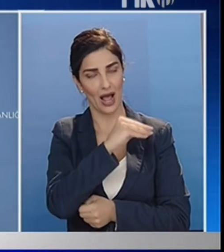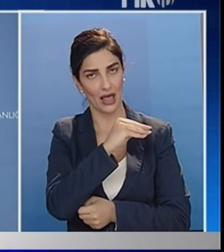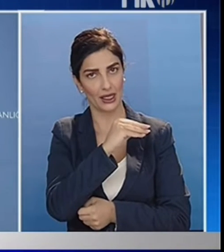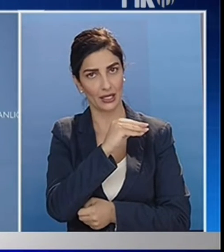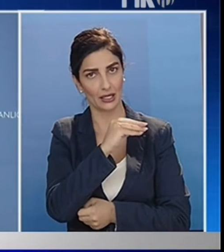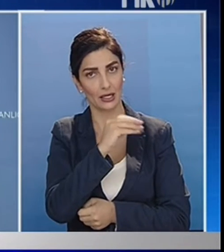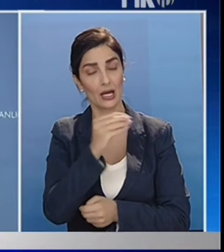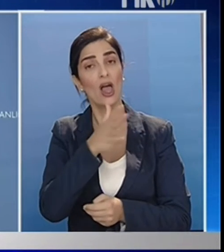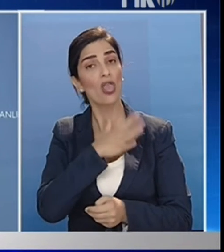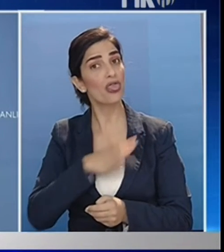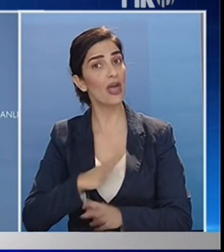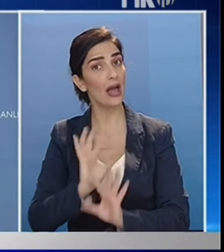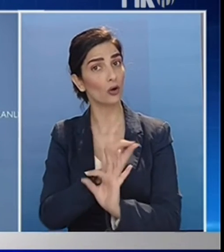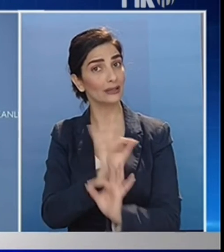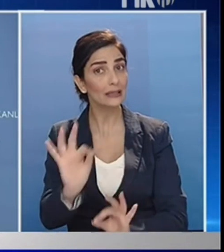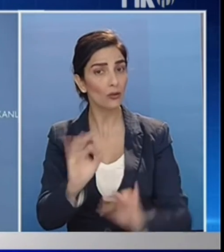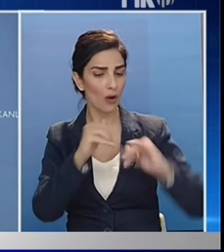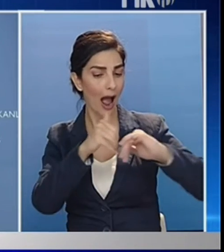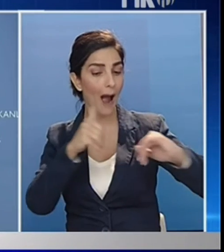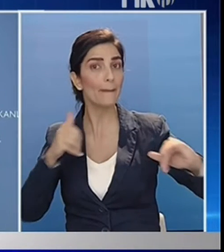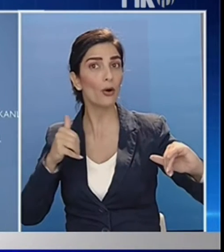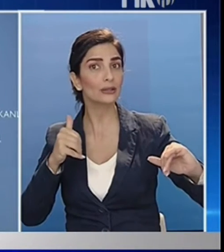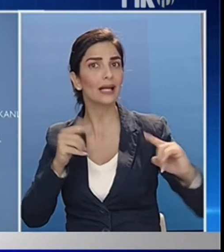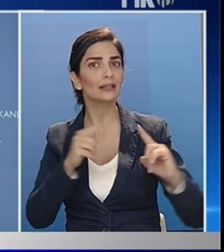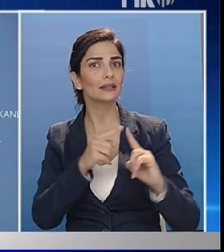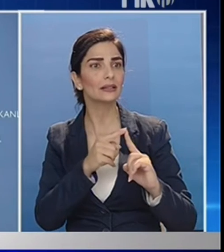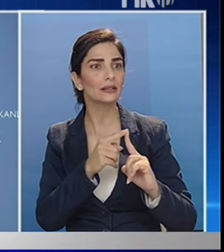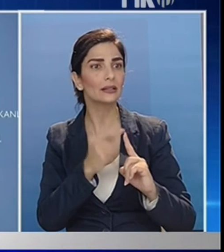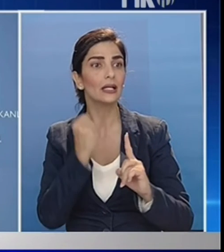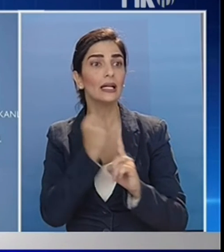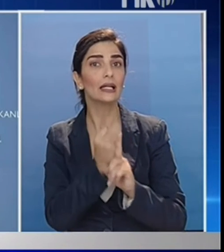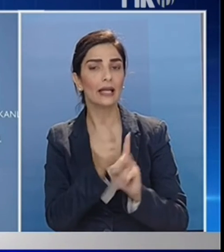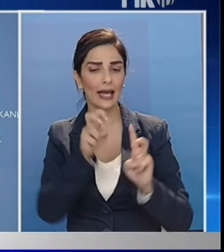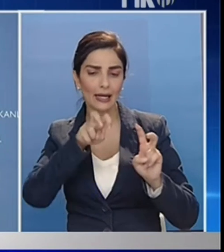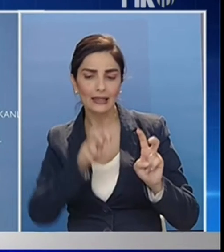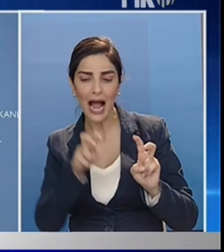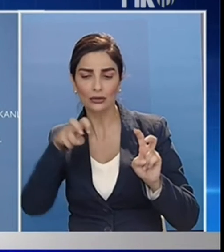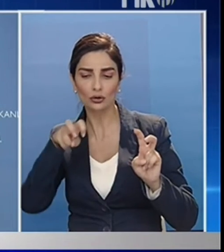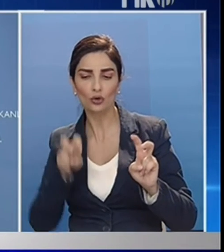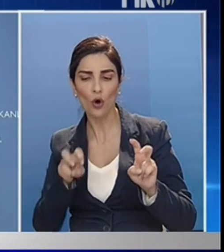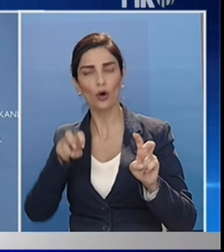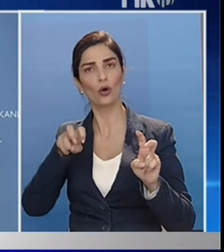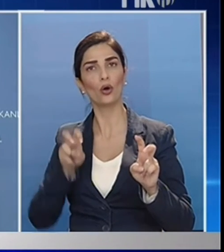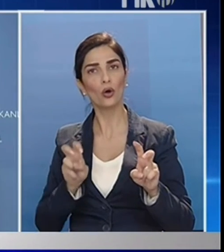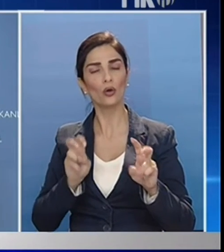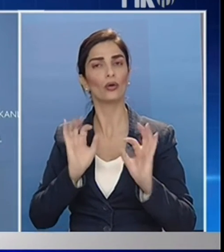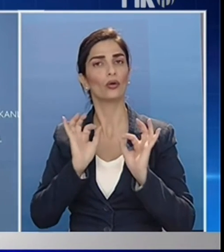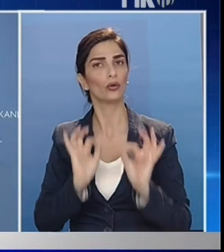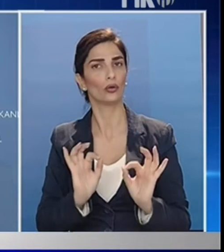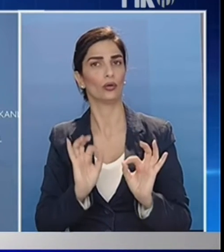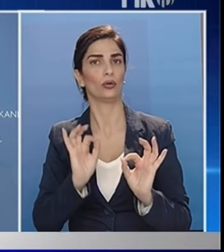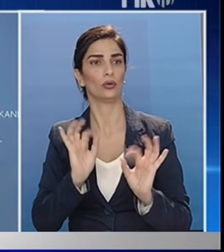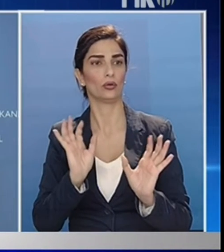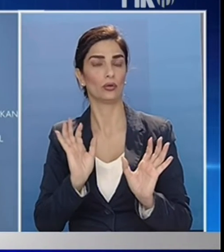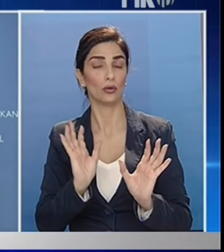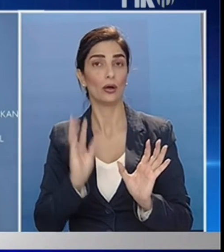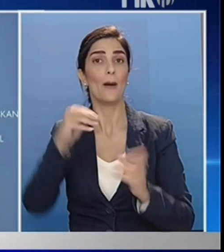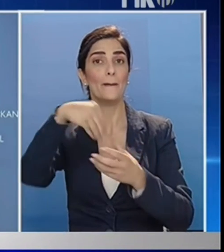διαρρυθμίσεις για να παρευρίσκονται καθήμενοι πιστοί. Θα γίνουν διαρρυθμίσεις για να παρευρίσκονται καθήμενοι πιστοί. Στο εσωτερικό των